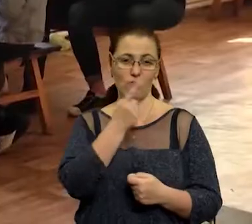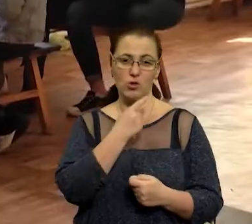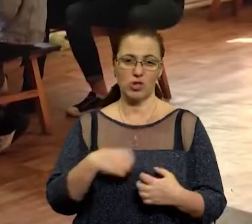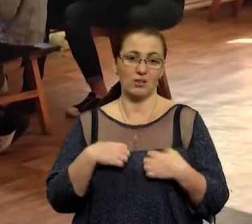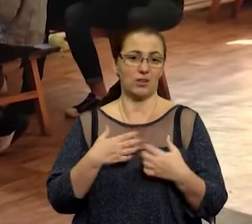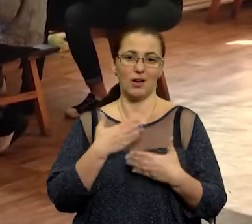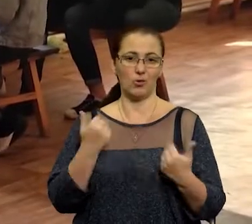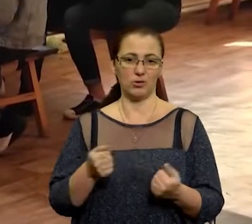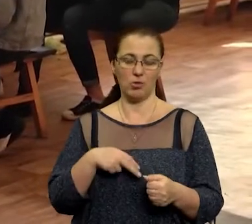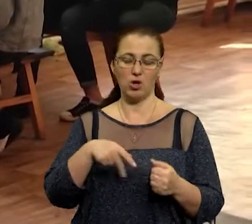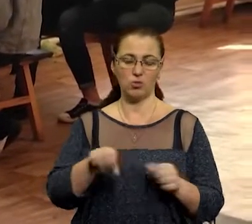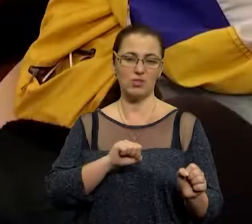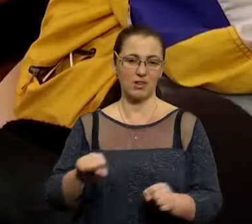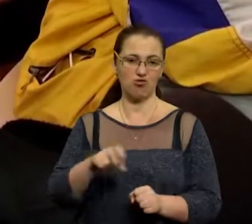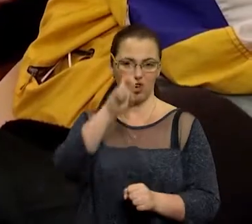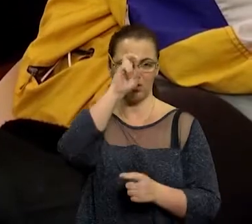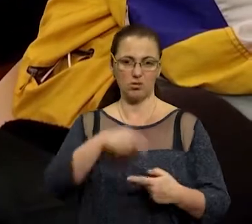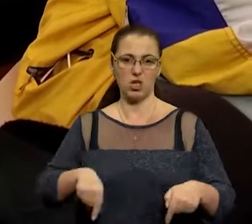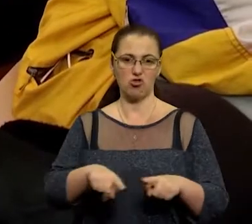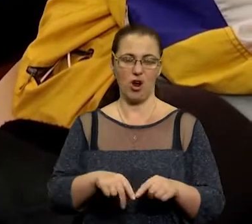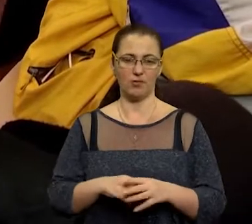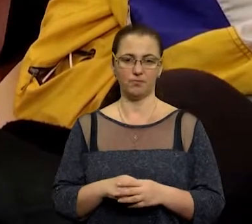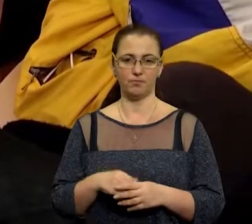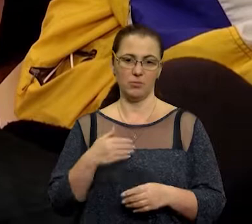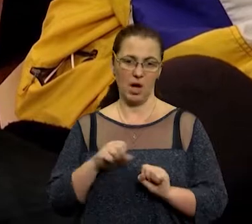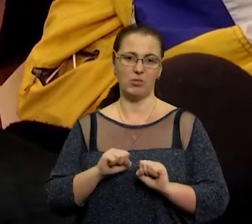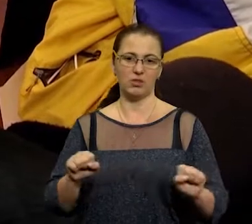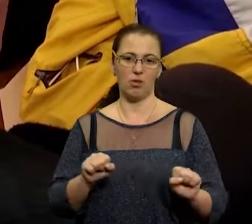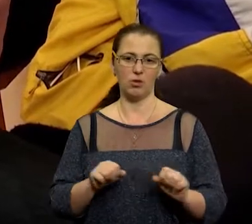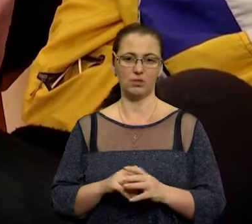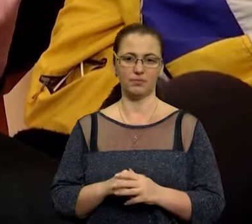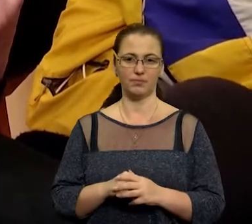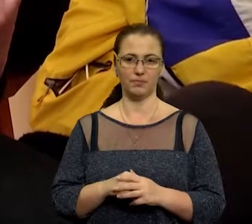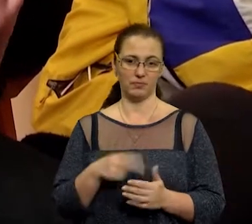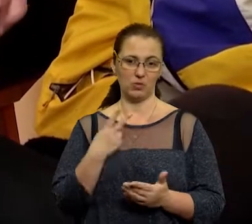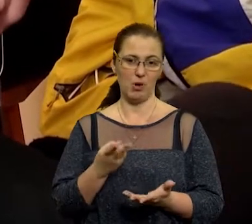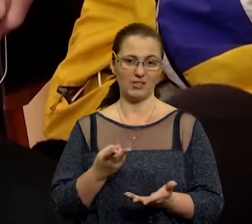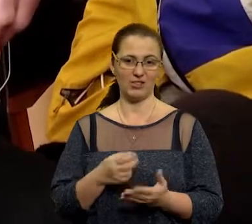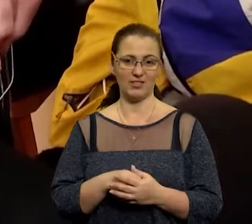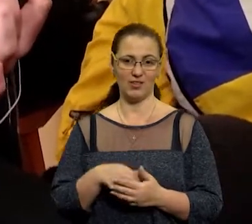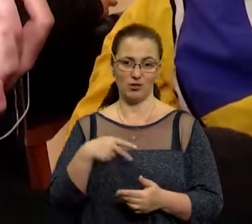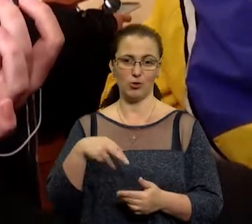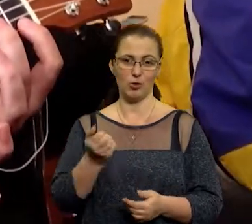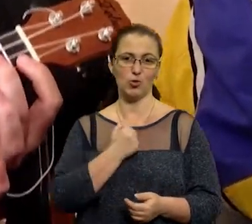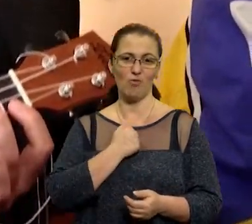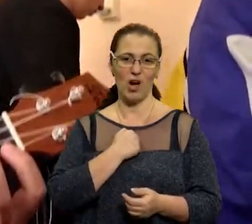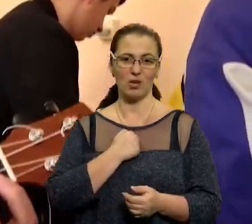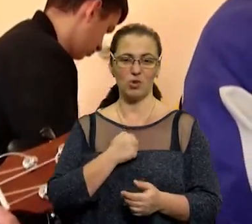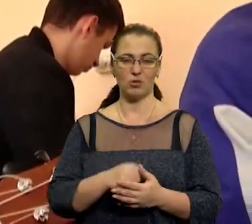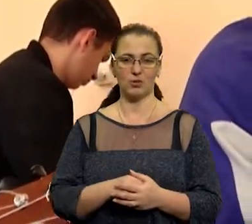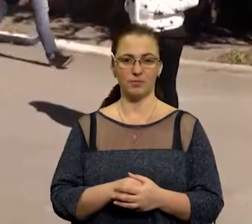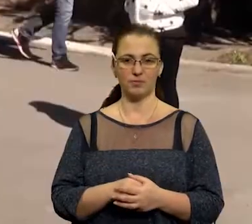страху. Вони йдуть захищати державу. Я патріот, як бачите, йду в армію, щоб мене